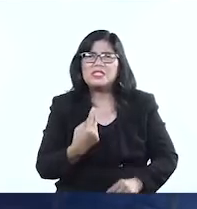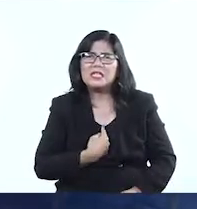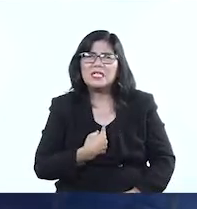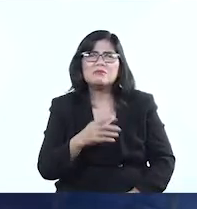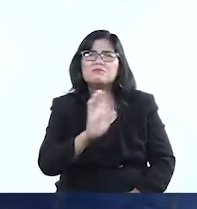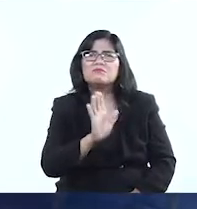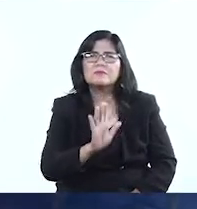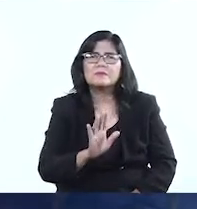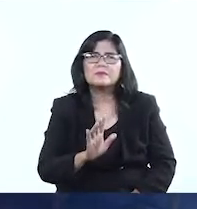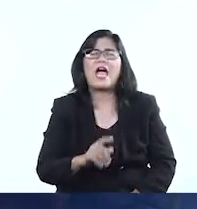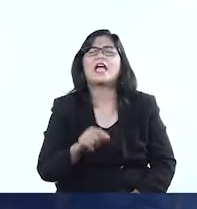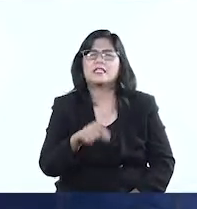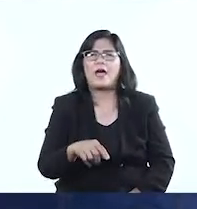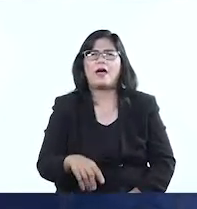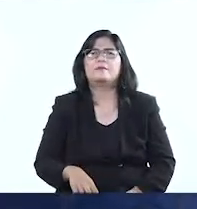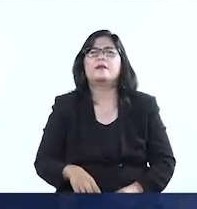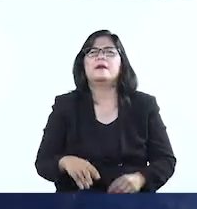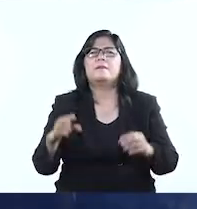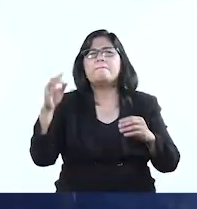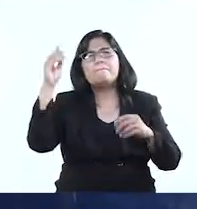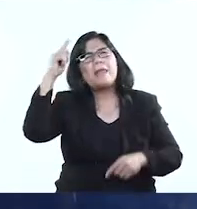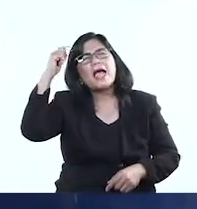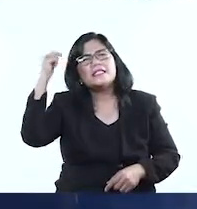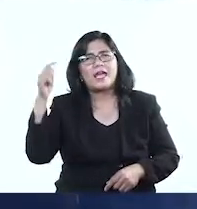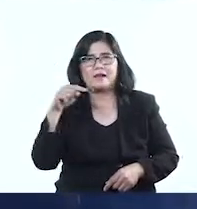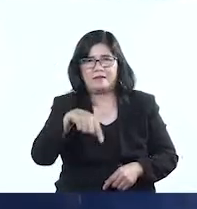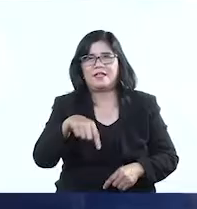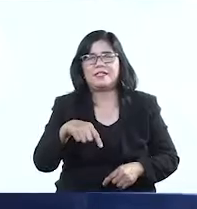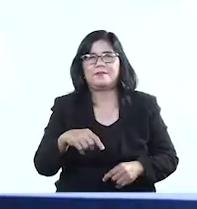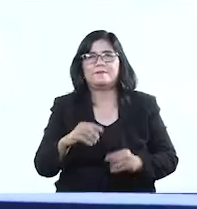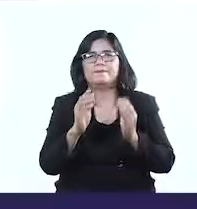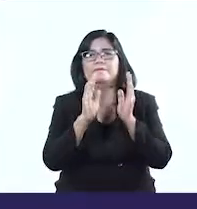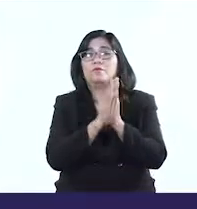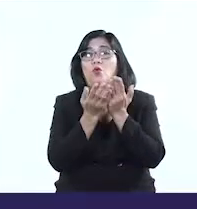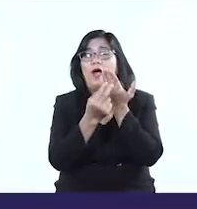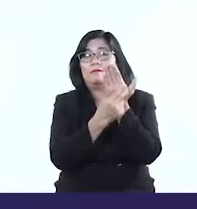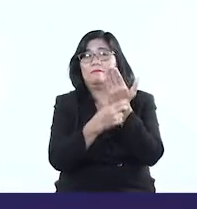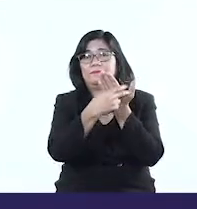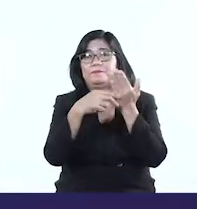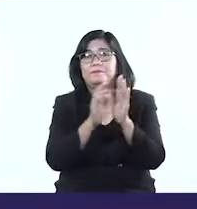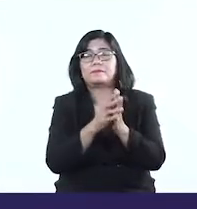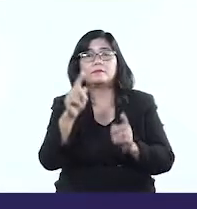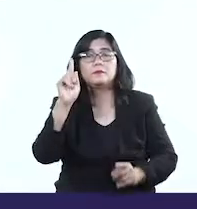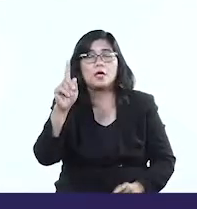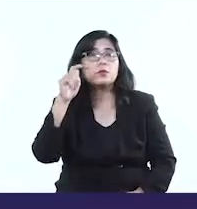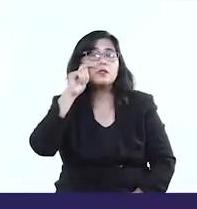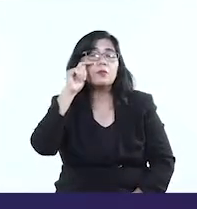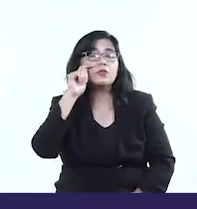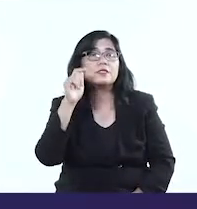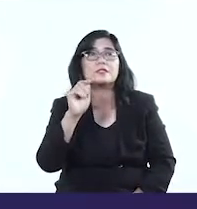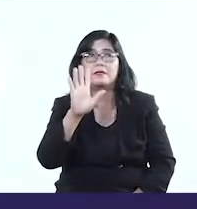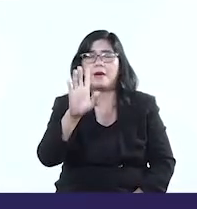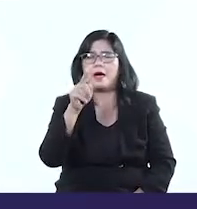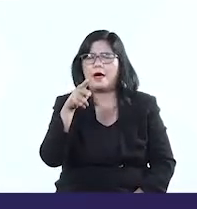kita aja kita mau pelajari hari ini bukan kita bisa sama-sama 21 Timotius slime 17-22 demikian firman